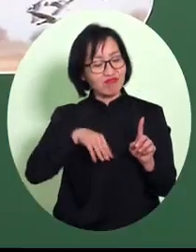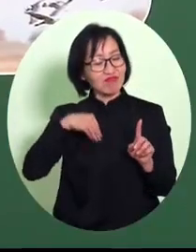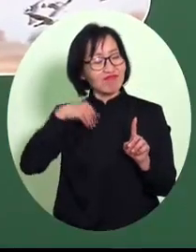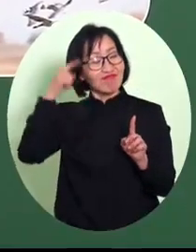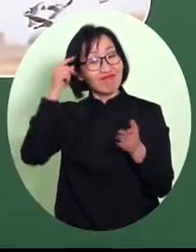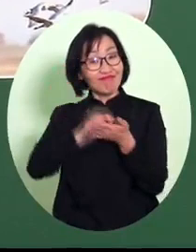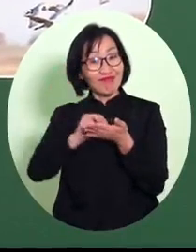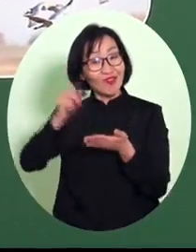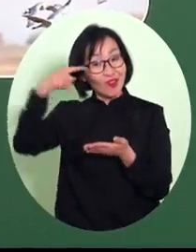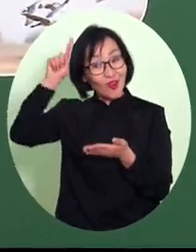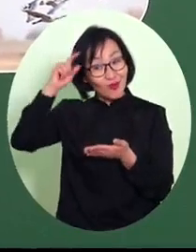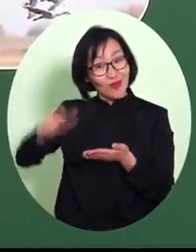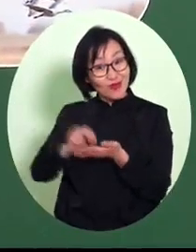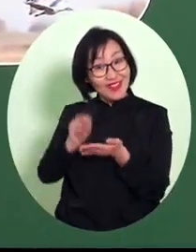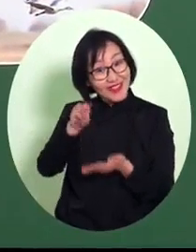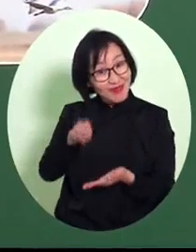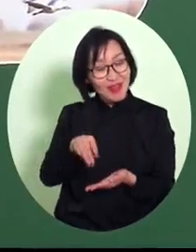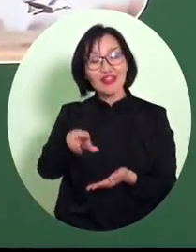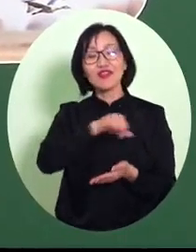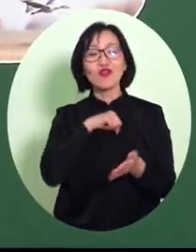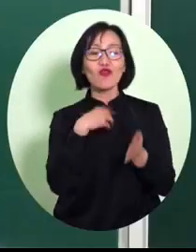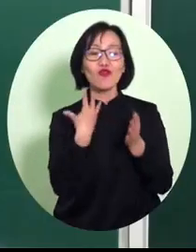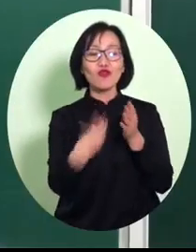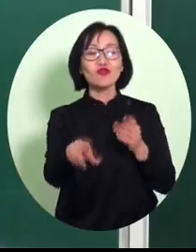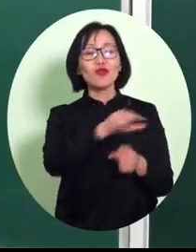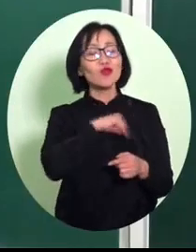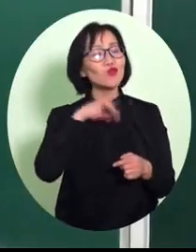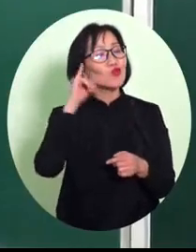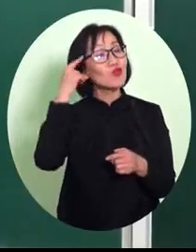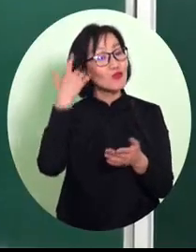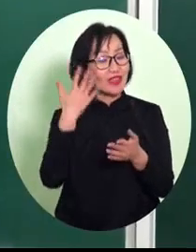бодон бичсэн байх нь тийм үү? За та нар бас өөртөө юу гэж